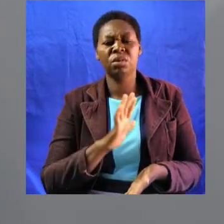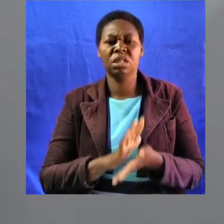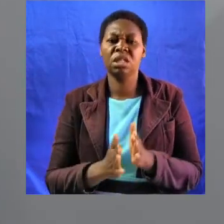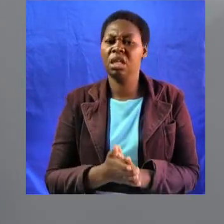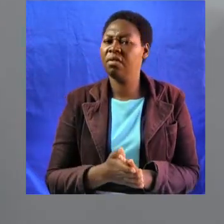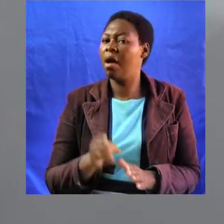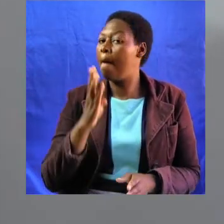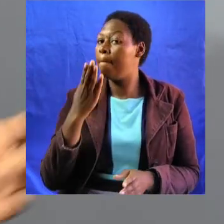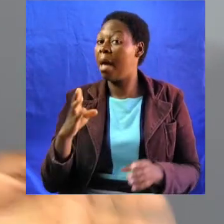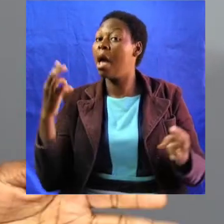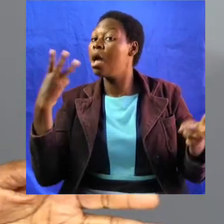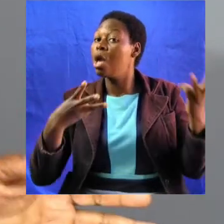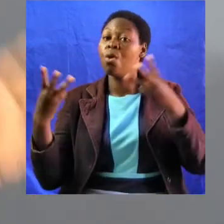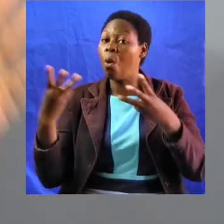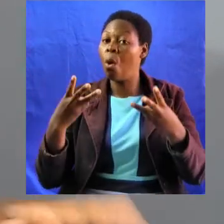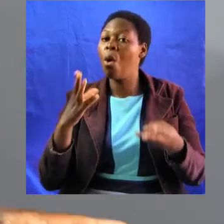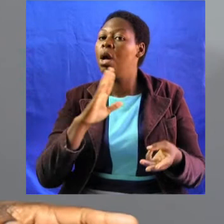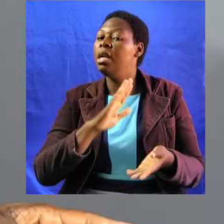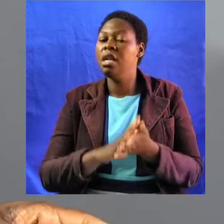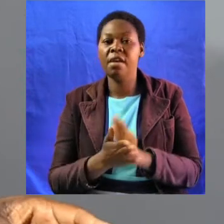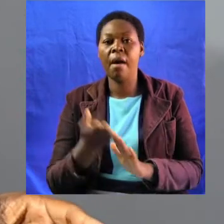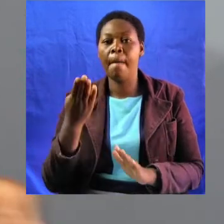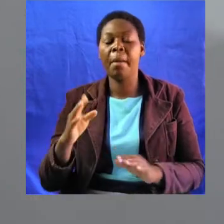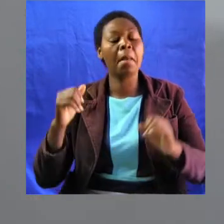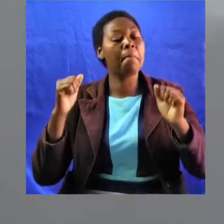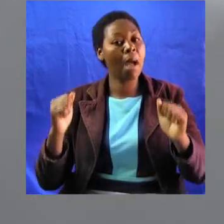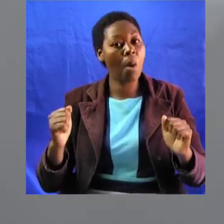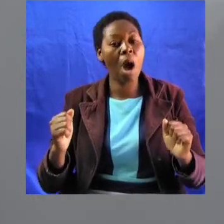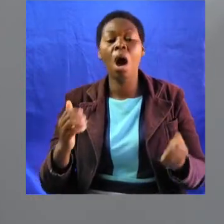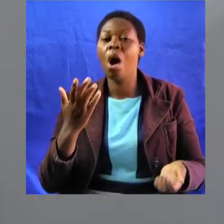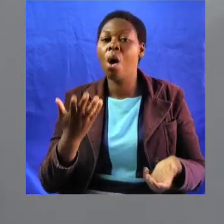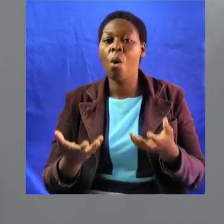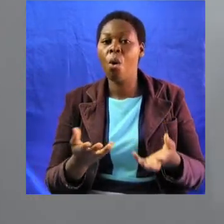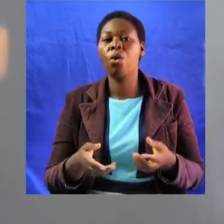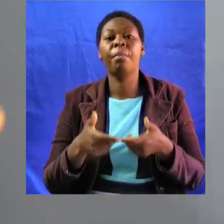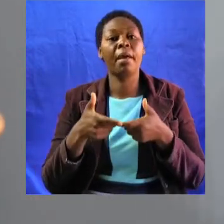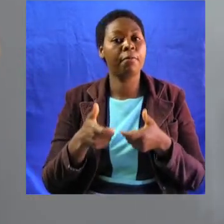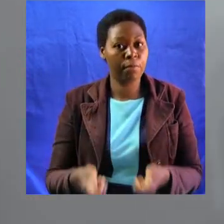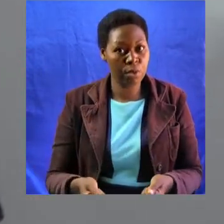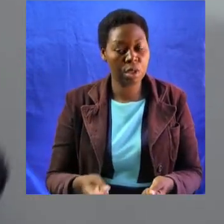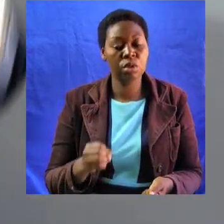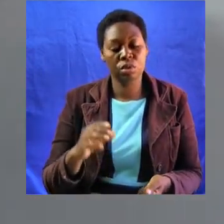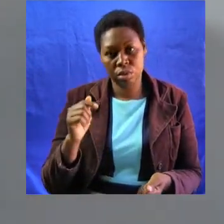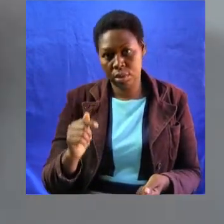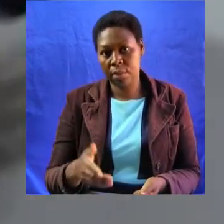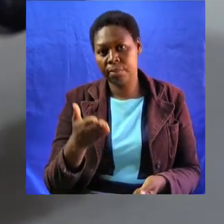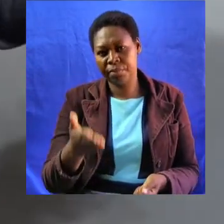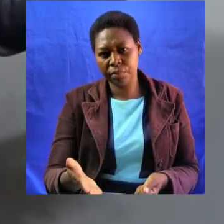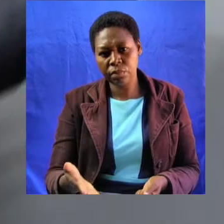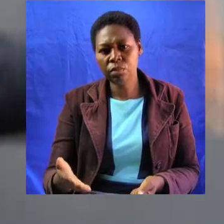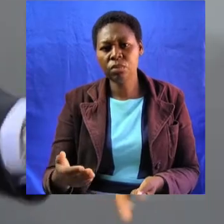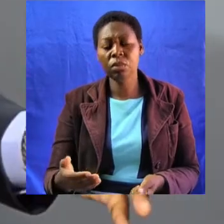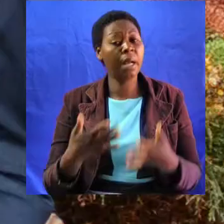kana nesimba, not by power or might. Zvikanzi but uchashamisika vanhu vari kunetsa vari kuita kunge zigomo